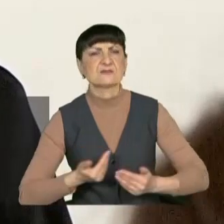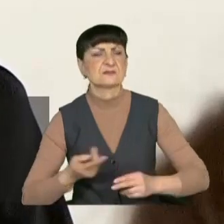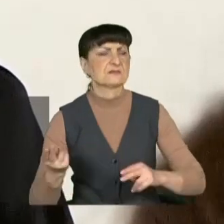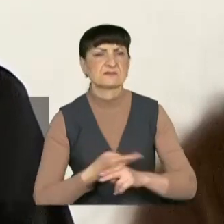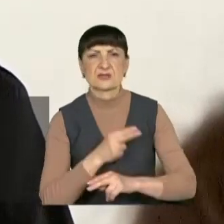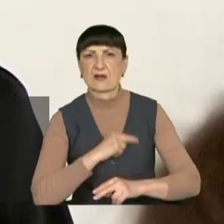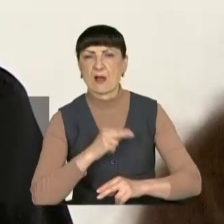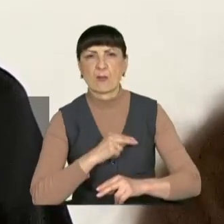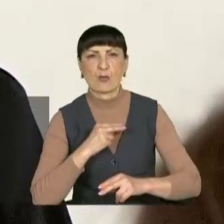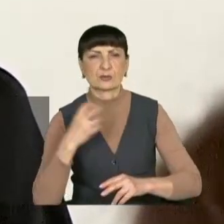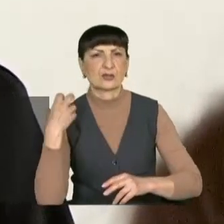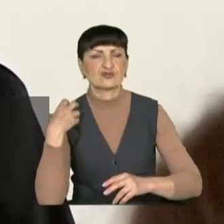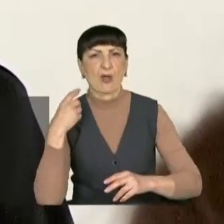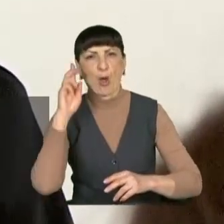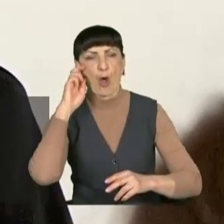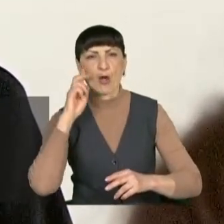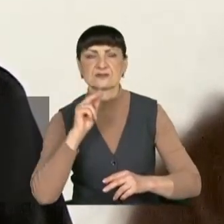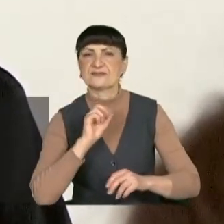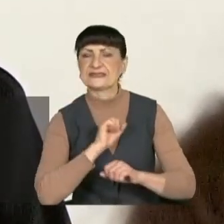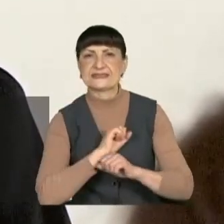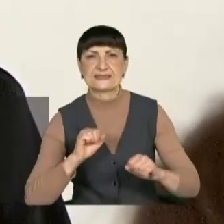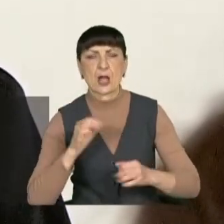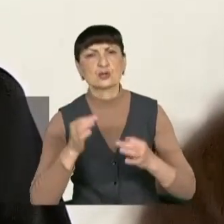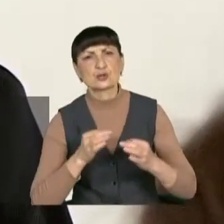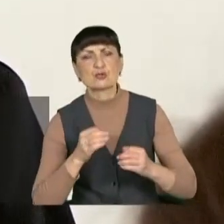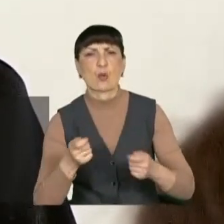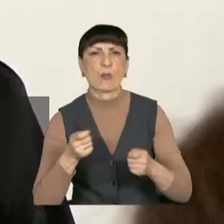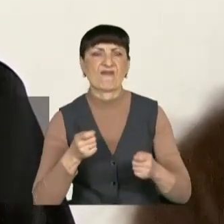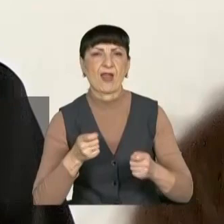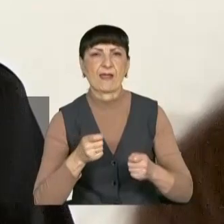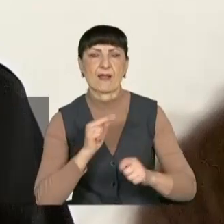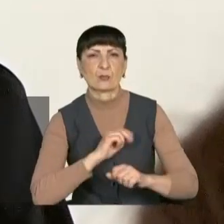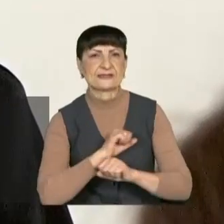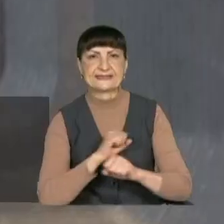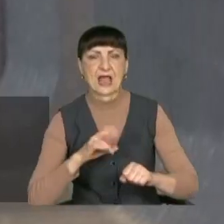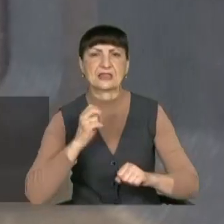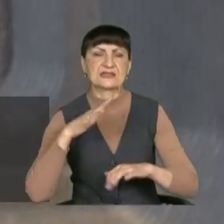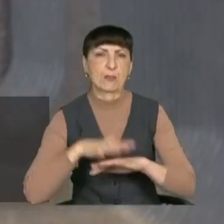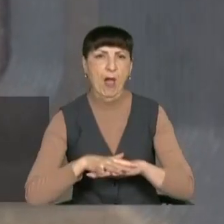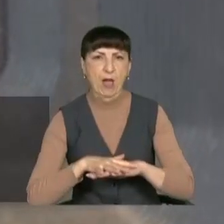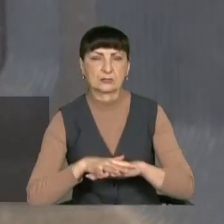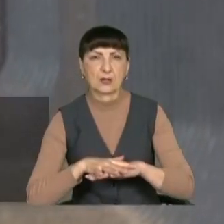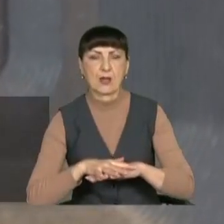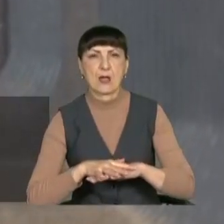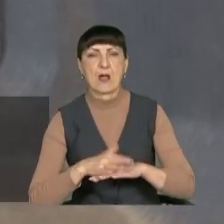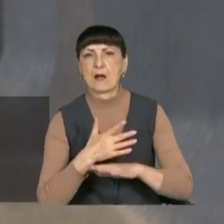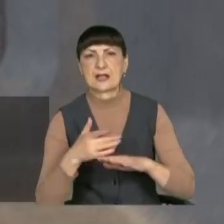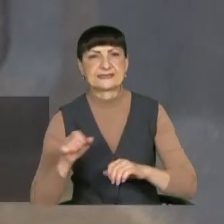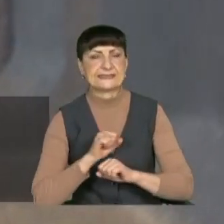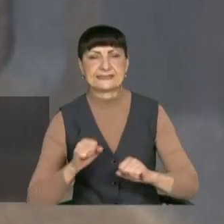права занимать должность на государственной службе, судьи, в органах местного управления, Национальном банке Республики Казахстан и его ведомствах.